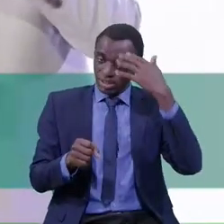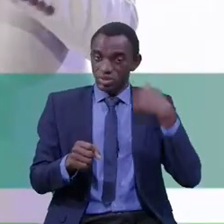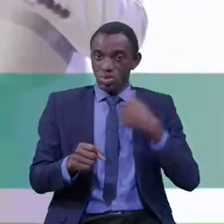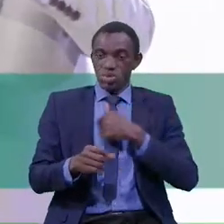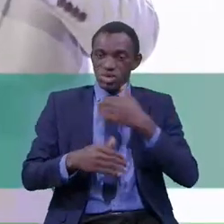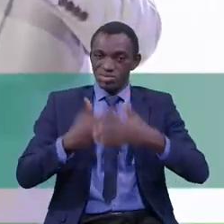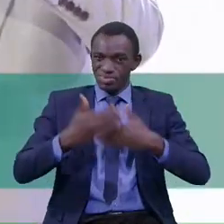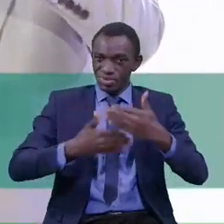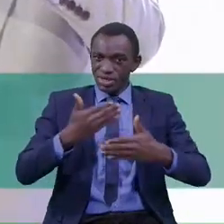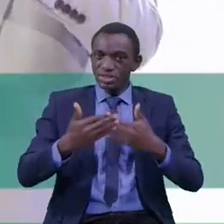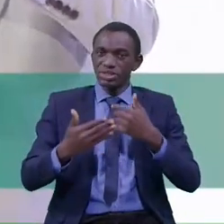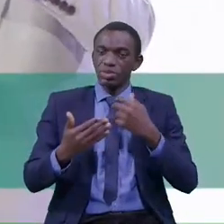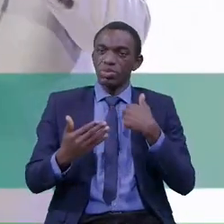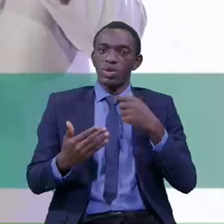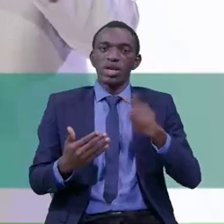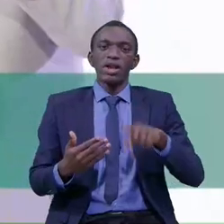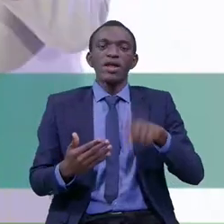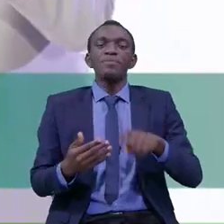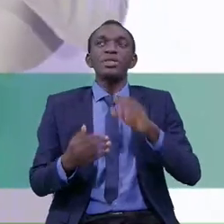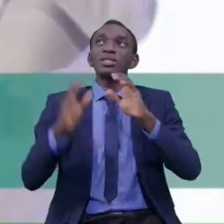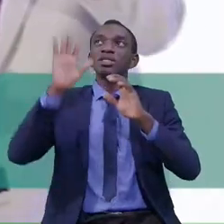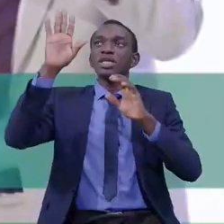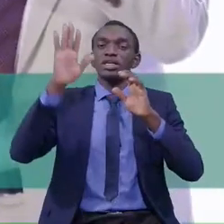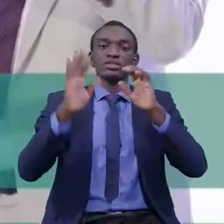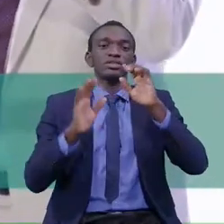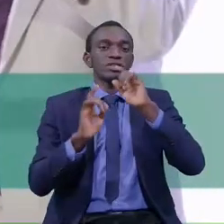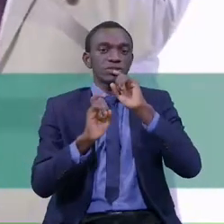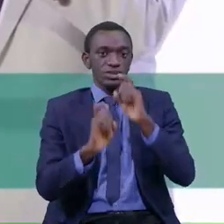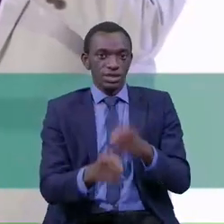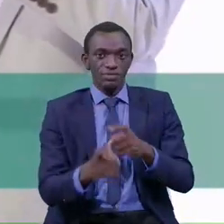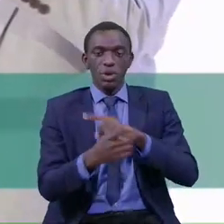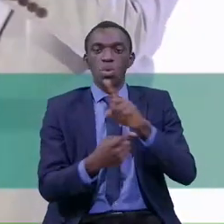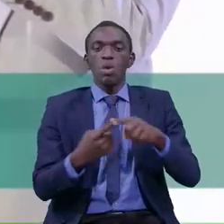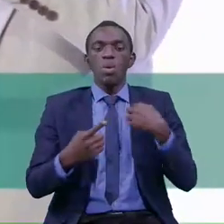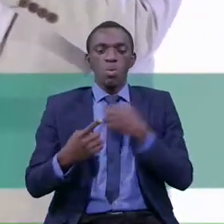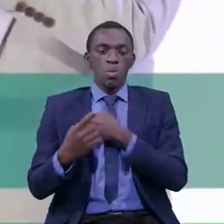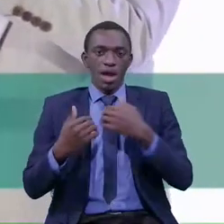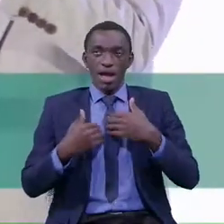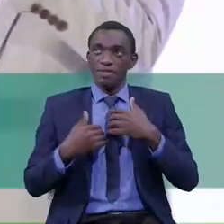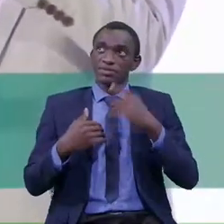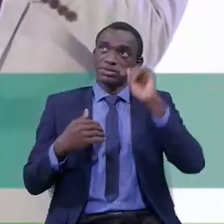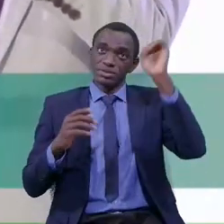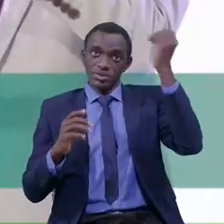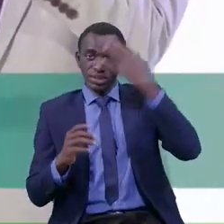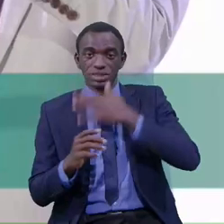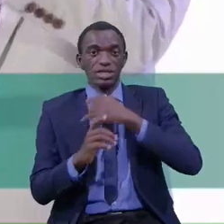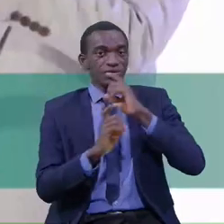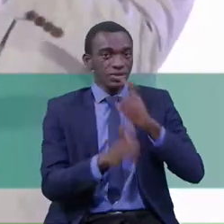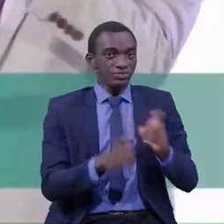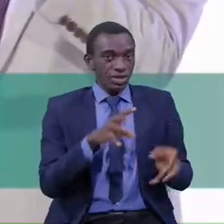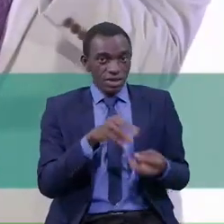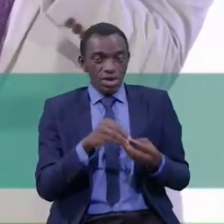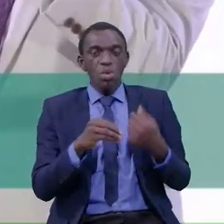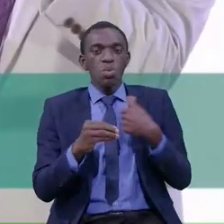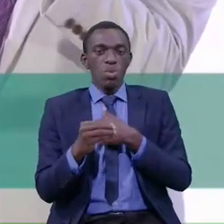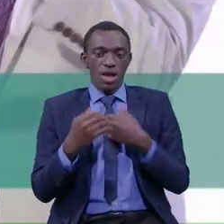mis de son don. Une fois que nous avons la grâce, nous avons les objectifs. Et les objectifs,